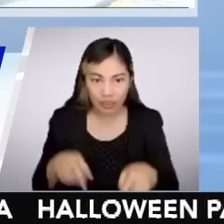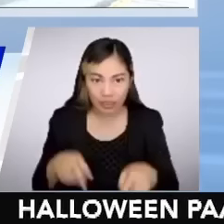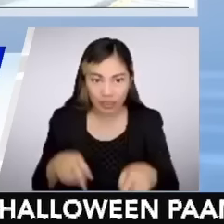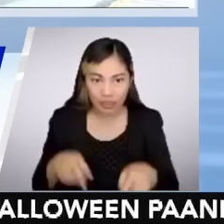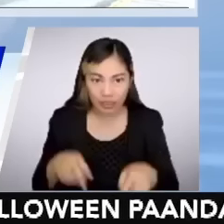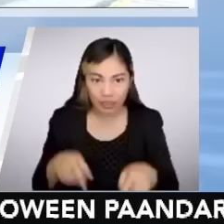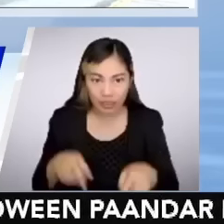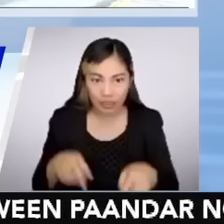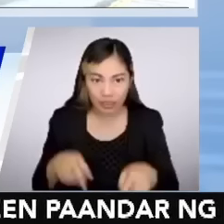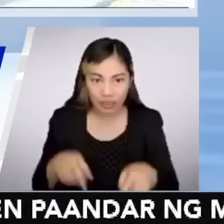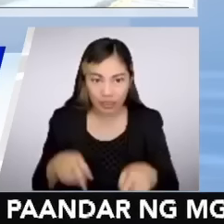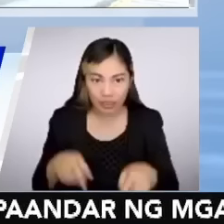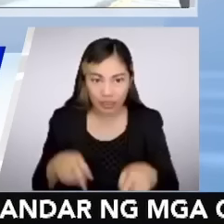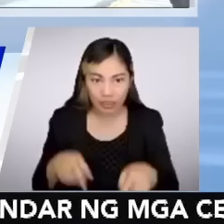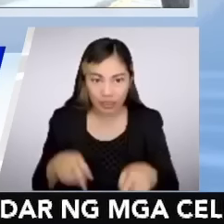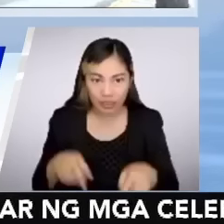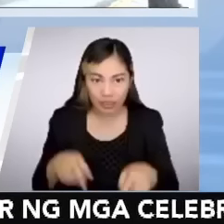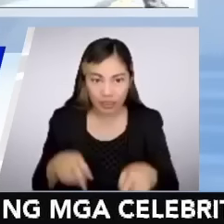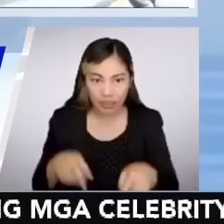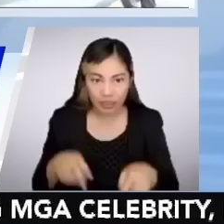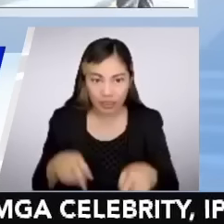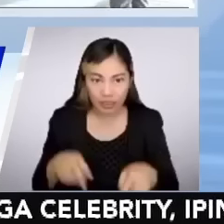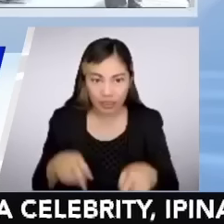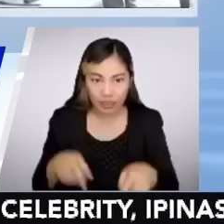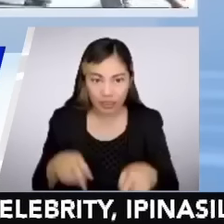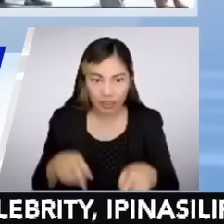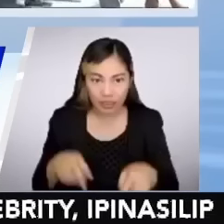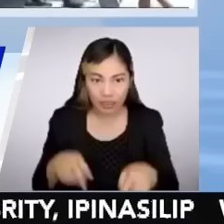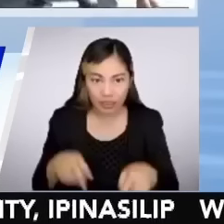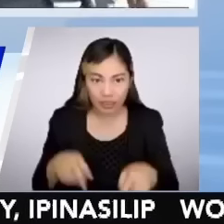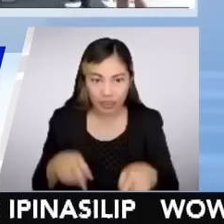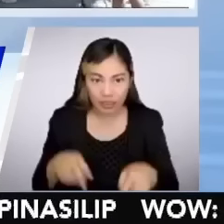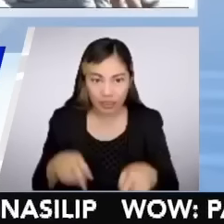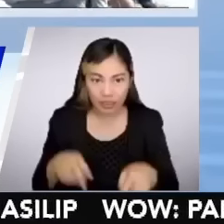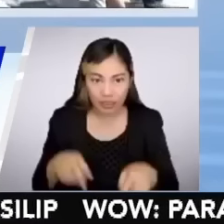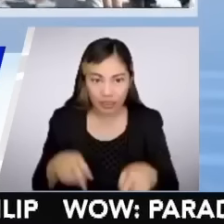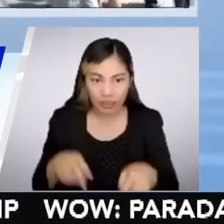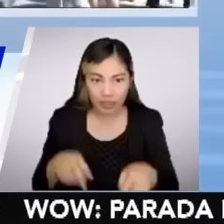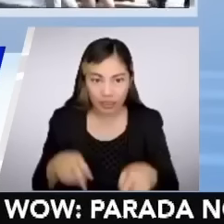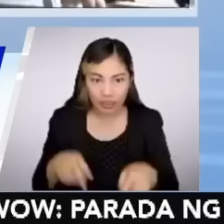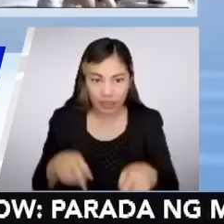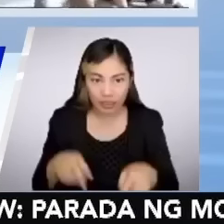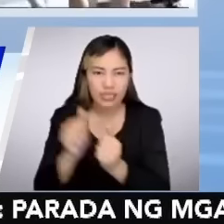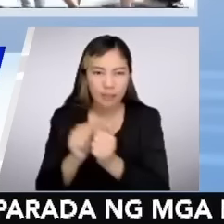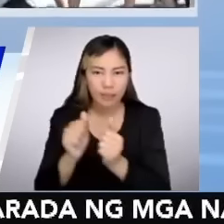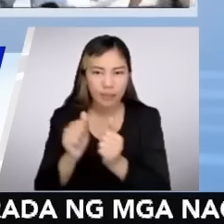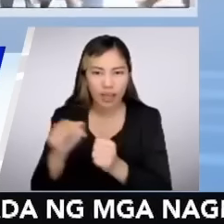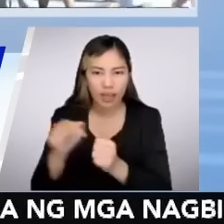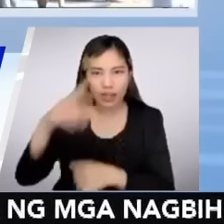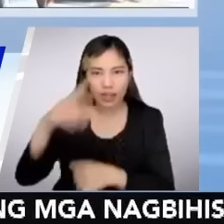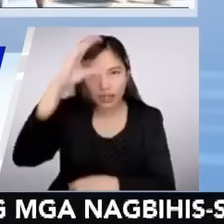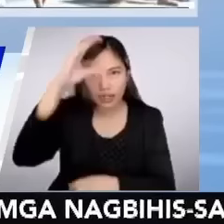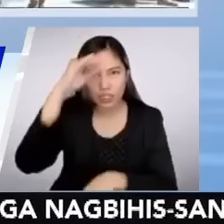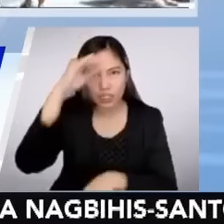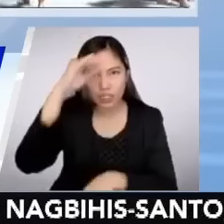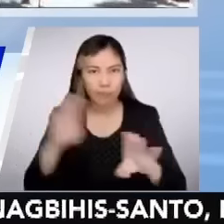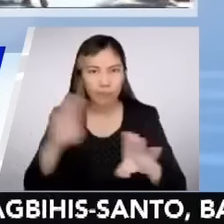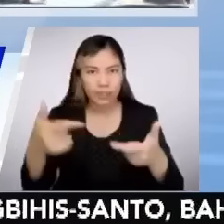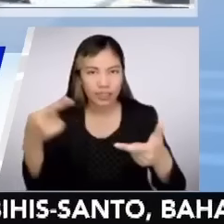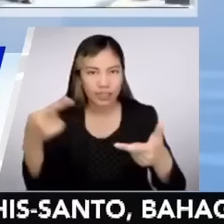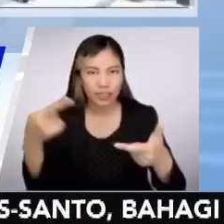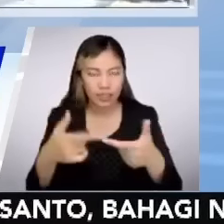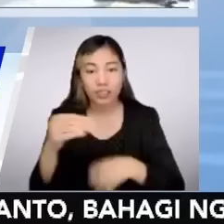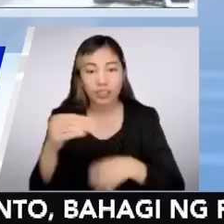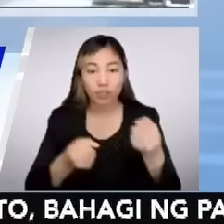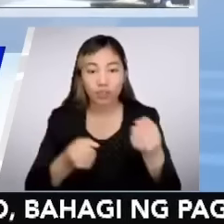kanya, nalamang kasabwat din ang lalaking nagbukas ng gate at ang isa pang driver ng mga biktima. Base sa investigasyon, isa sa